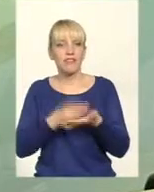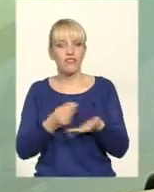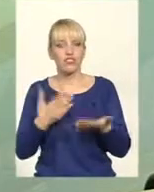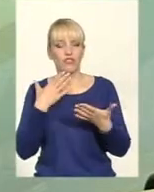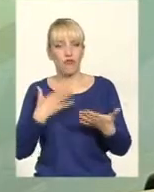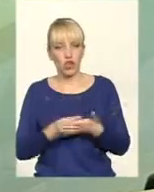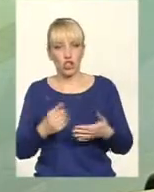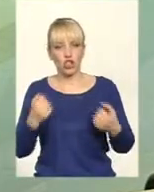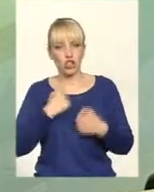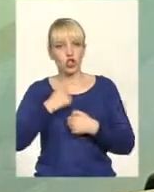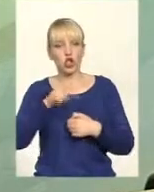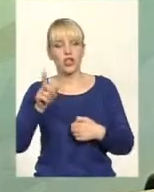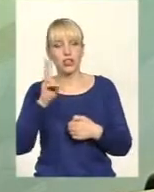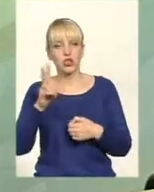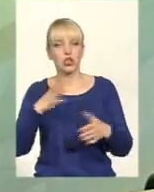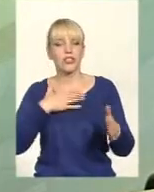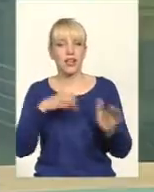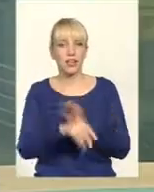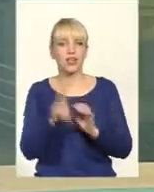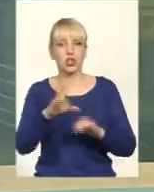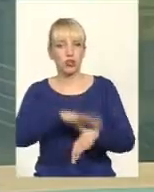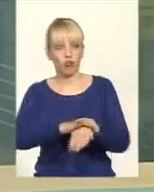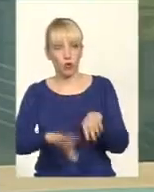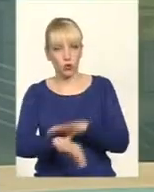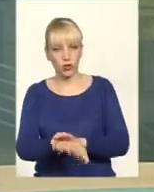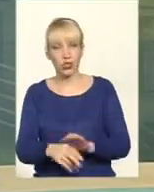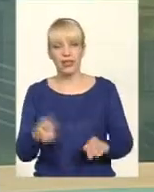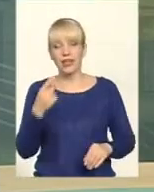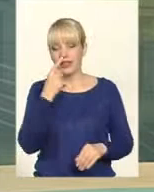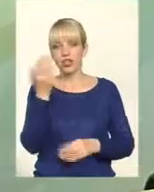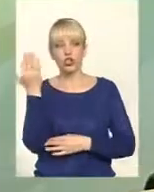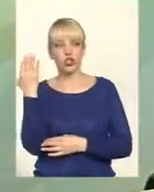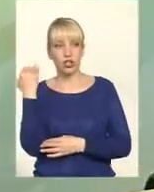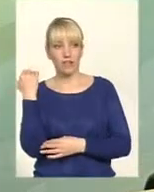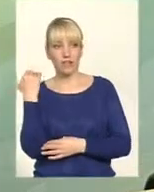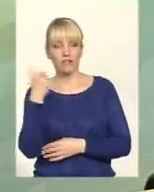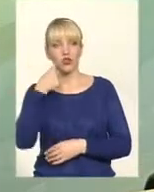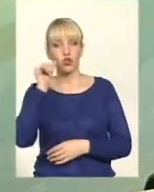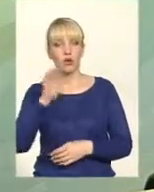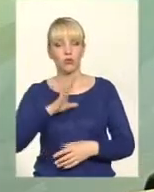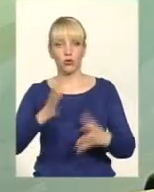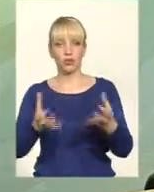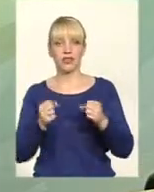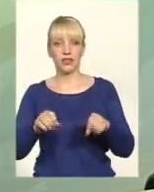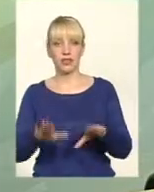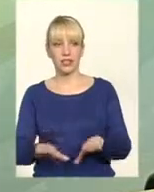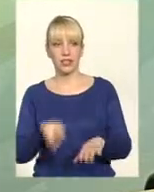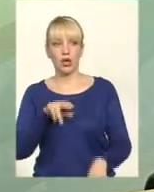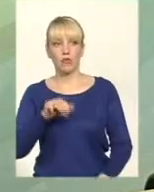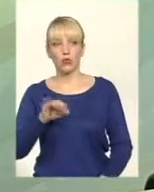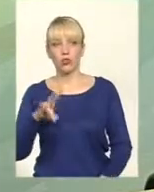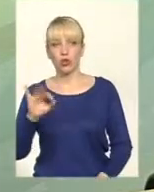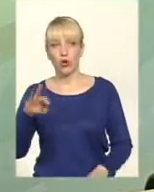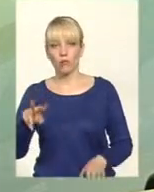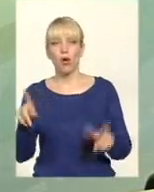ну, загинули або які взяти у полон. Ви бачили, нещодавно, вчора було прийнято рішення Путіним про те,